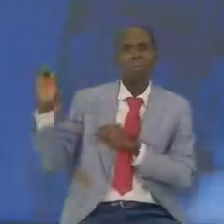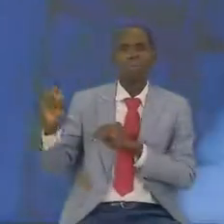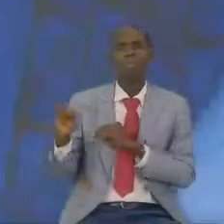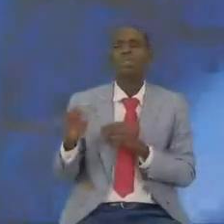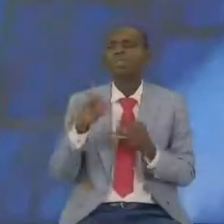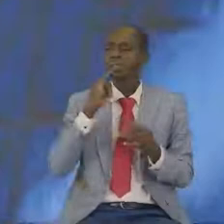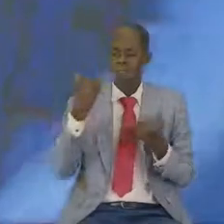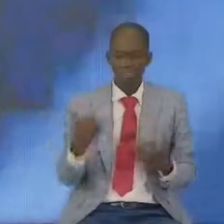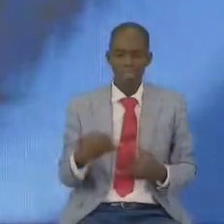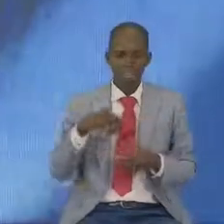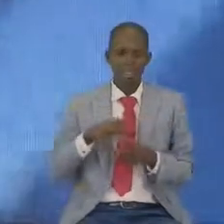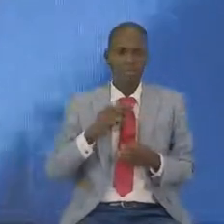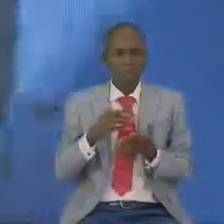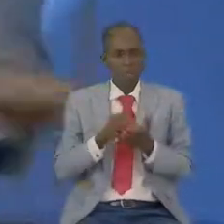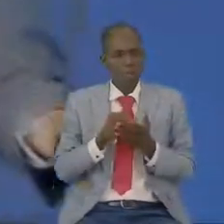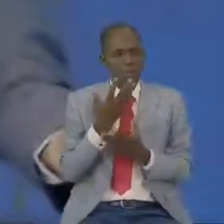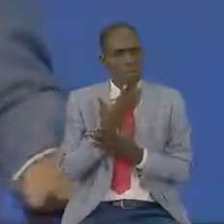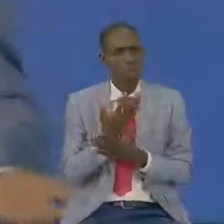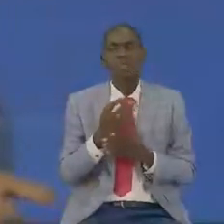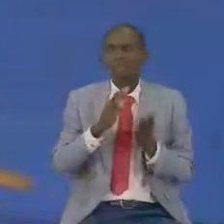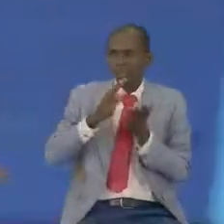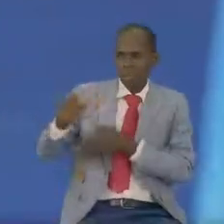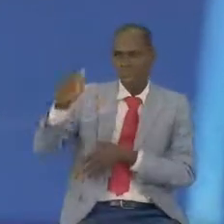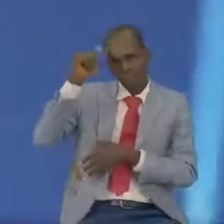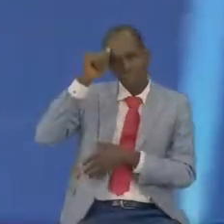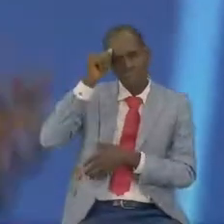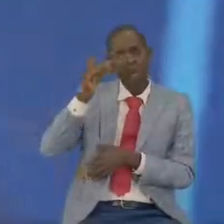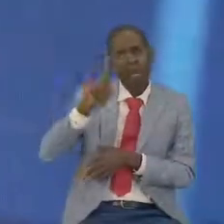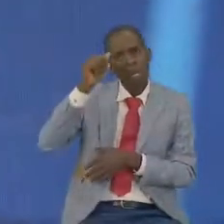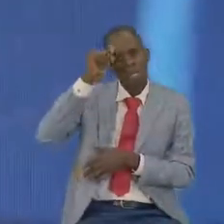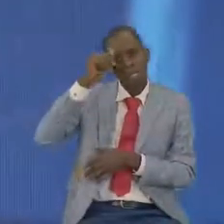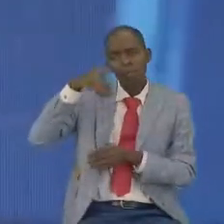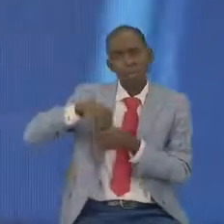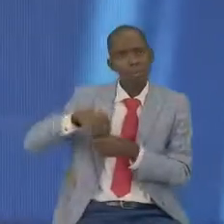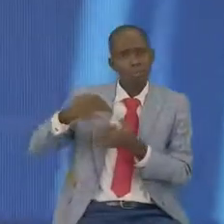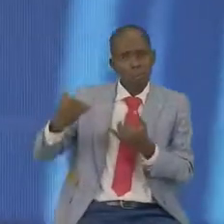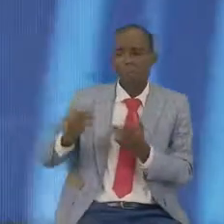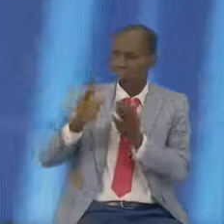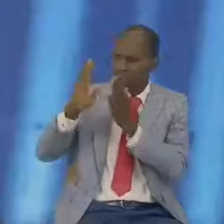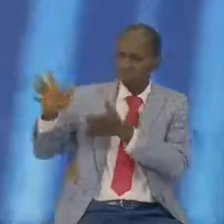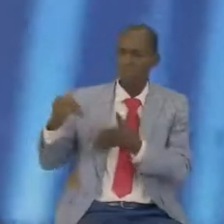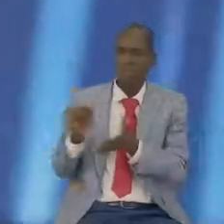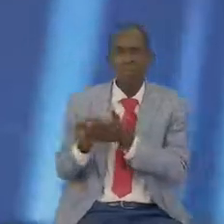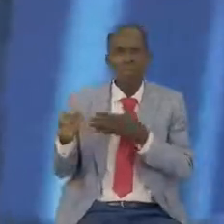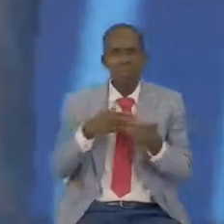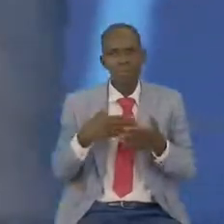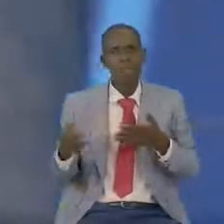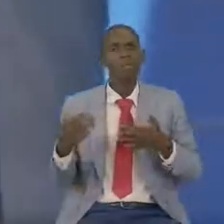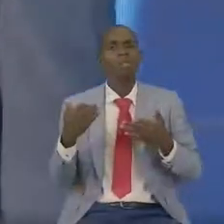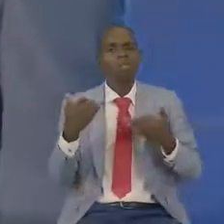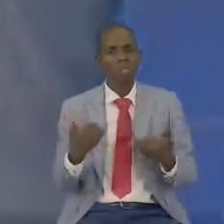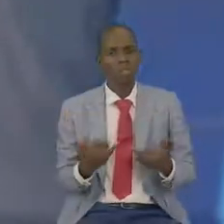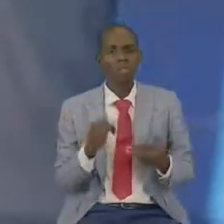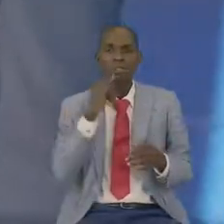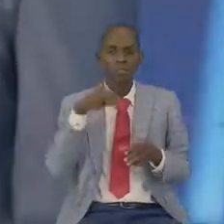tranquille. Laissez-le entre les mains de Dieu. Pharaon est parti. Et les chars d'Égypte ont été noyés. Et ils ont été noyés dans